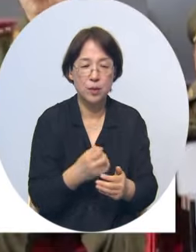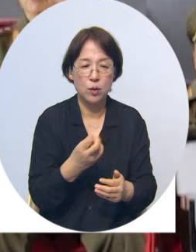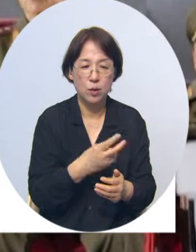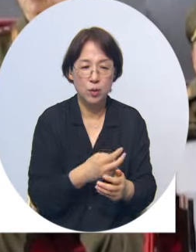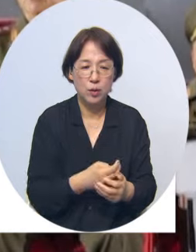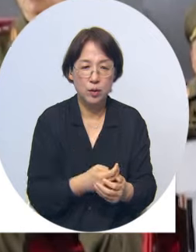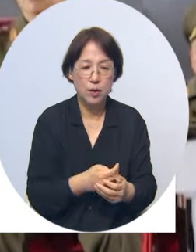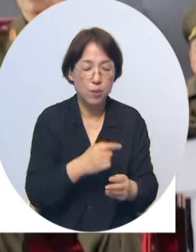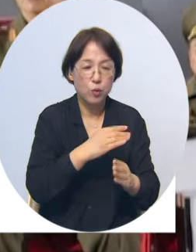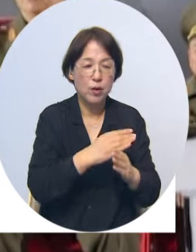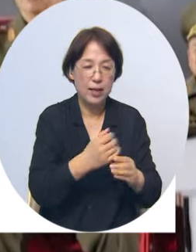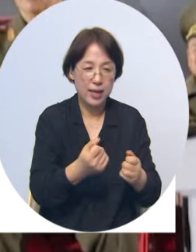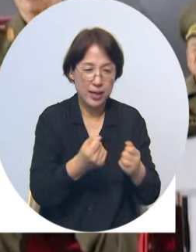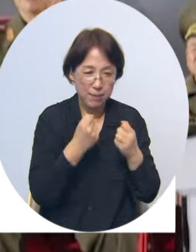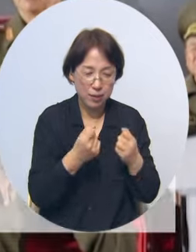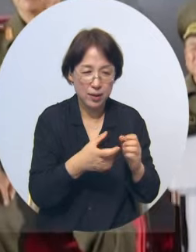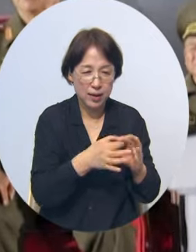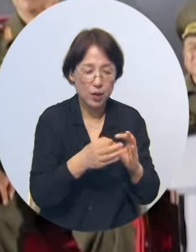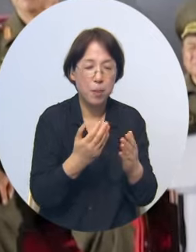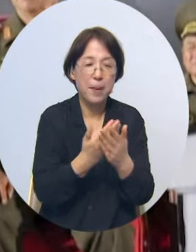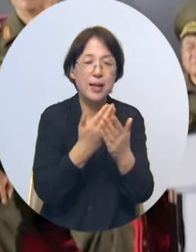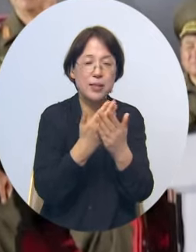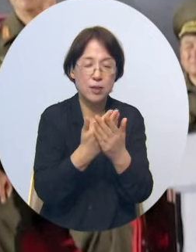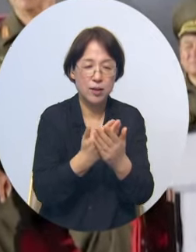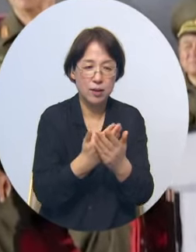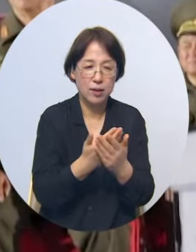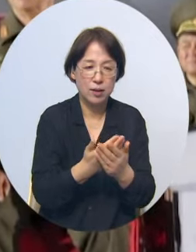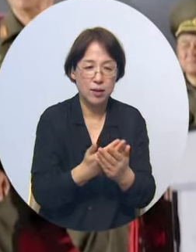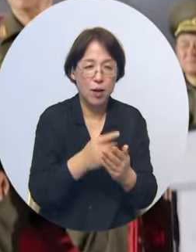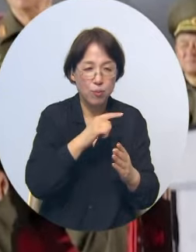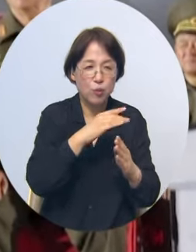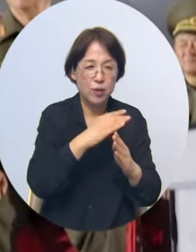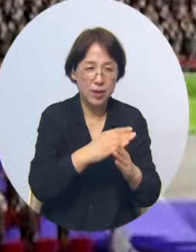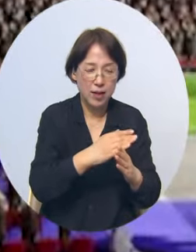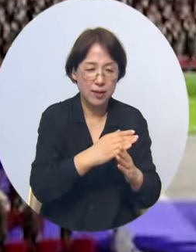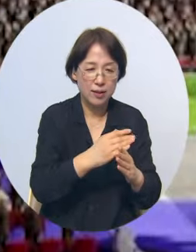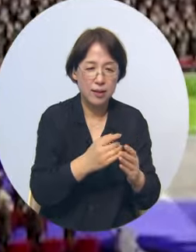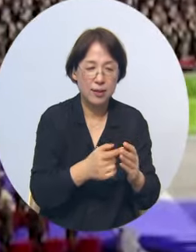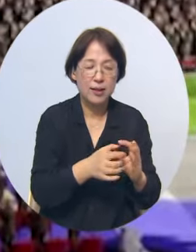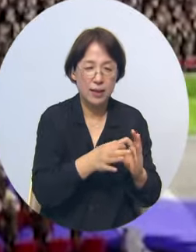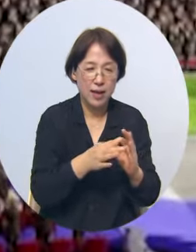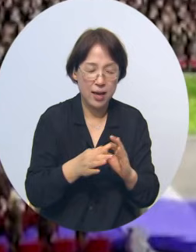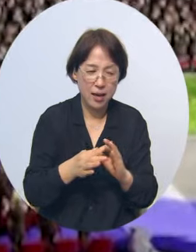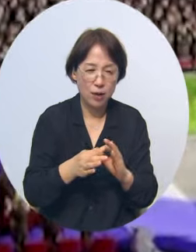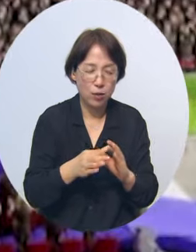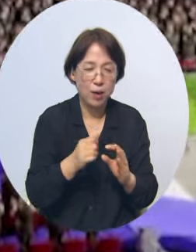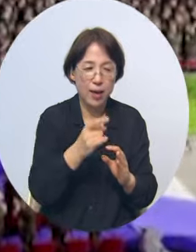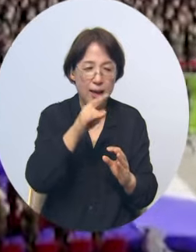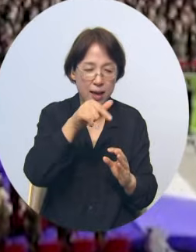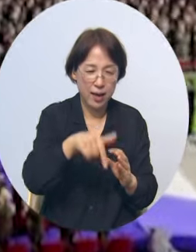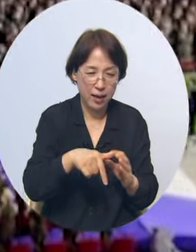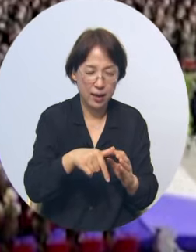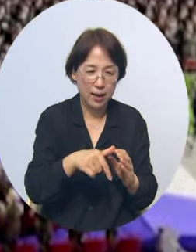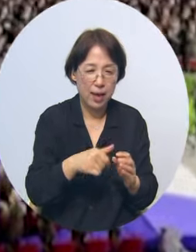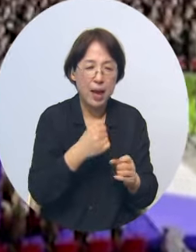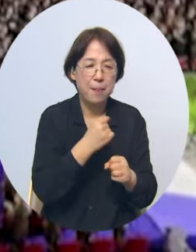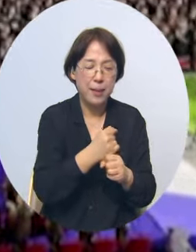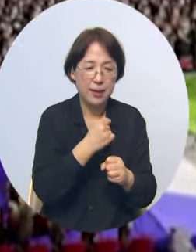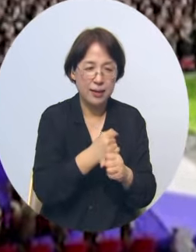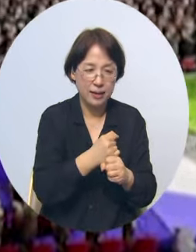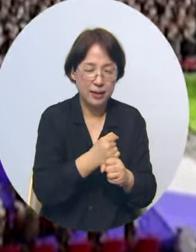우리의 힘은 지속적으로 진화할 것이며 우리의 강세는 영원히 한계를 부정할 거라고 밝혀 지속적인 핵 미사일 개발